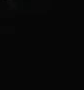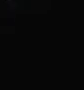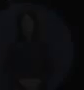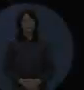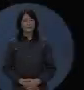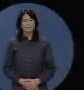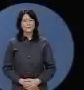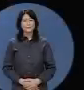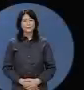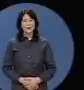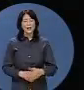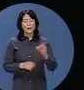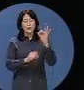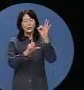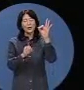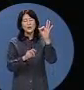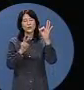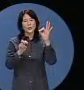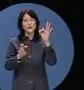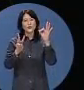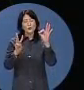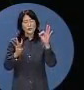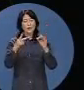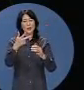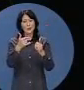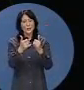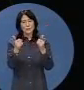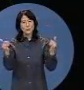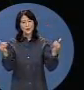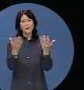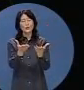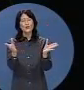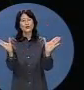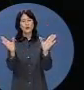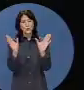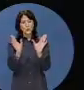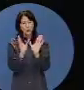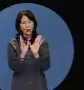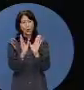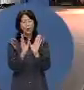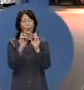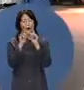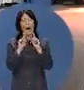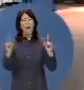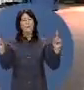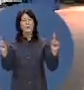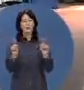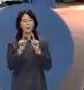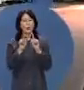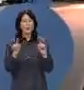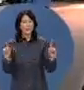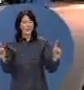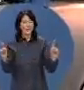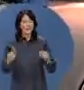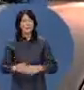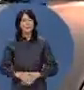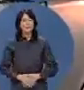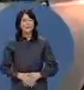まず23日に行われたのは市民グループの皆さんの出演によるハーモニーコンサートです